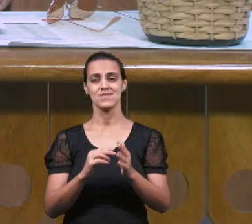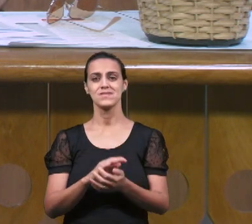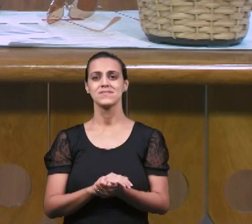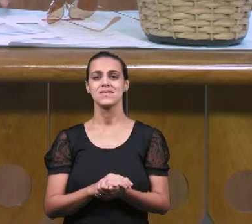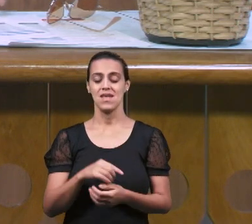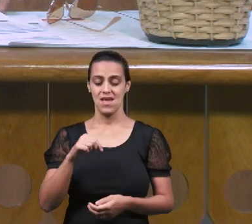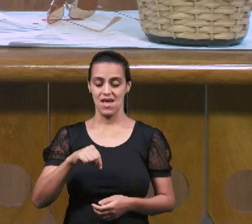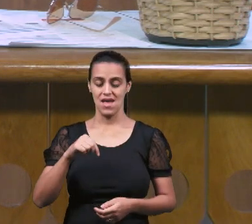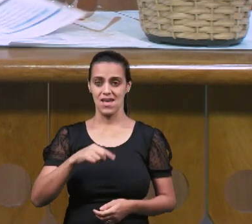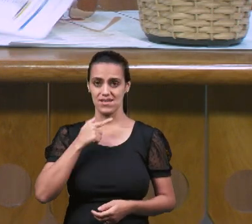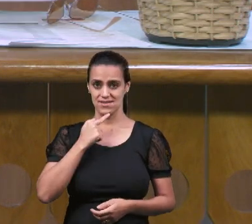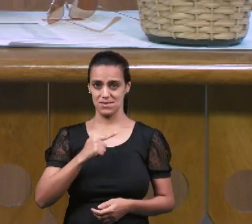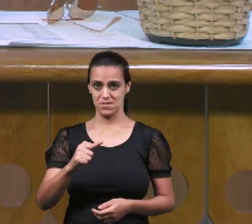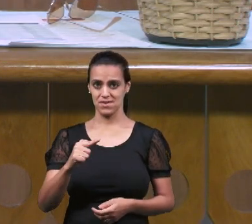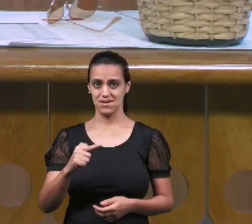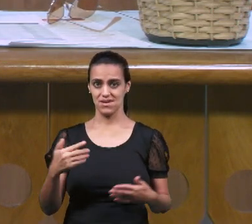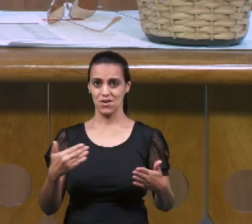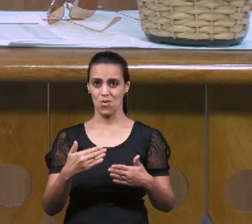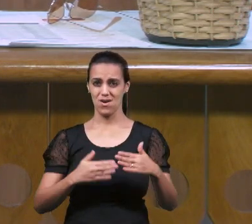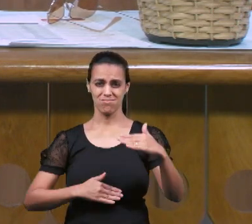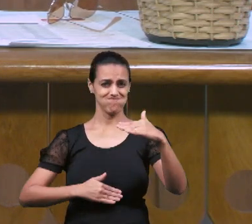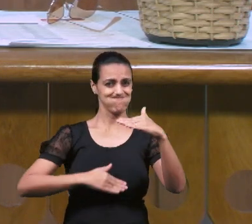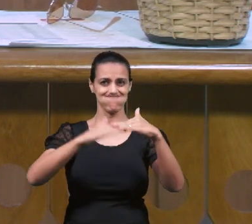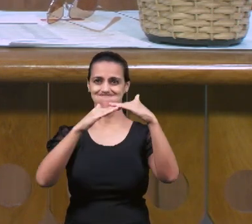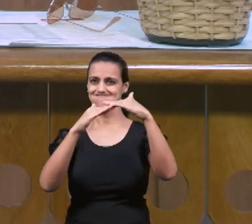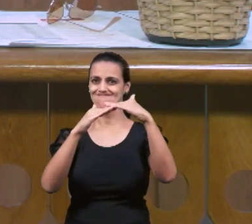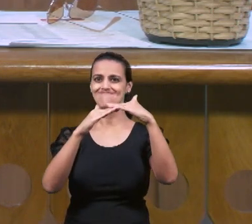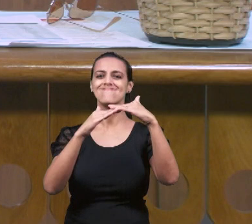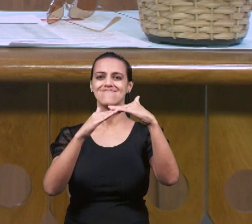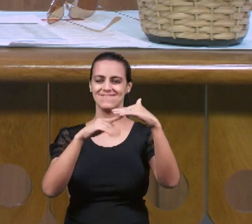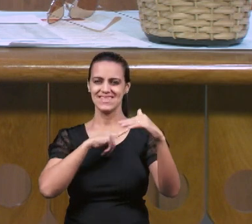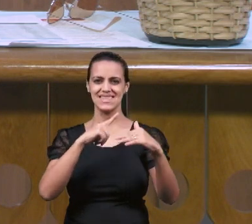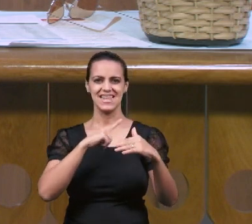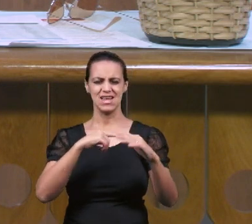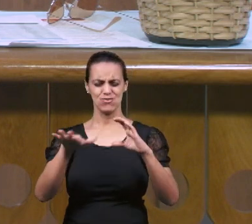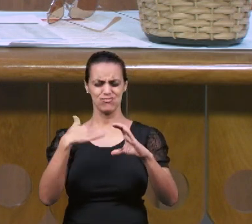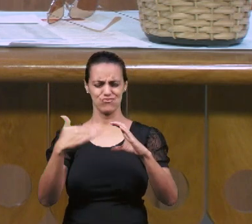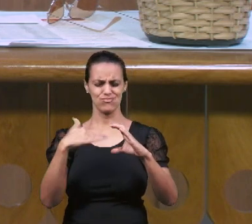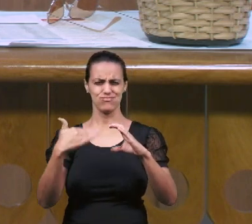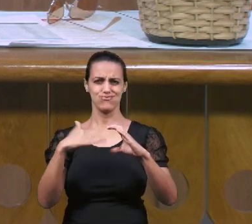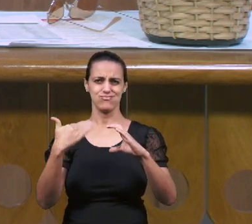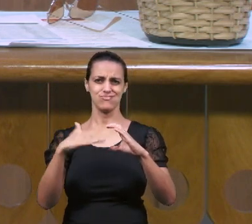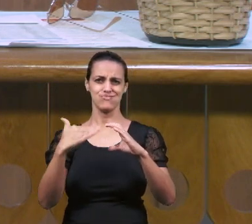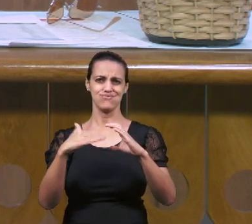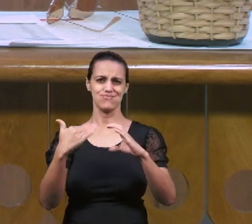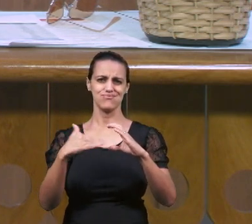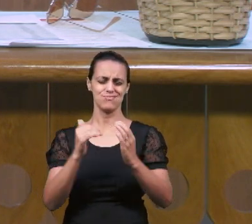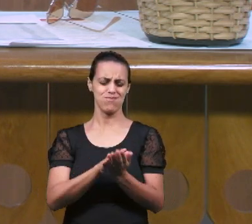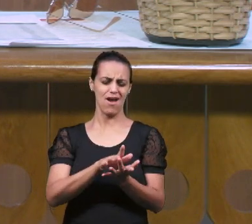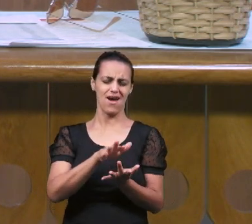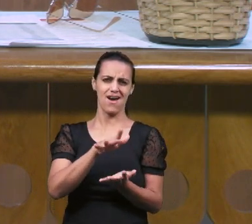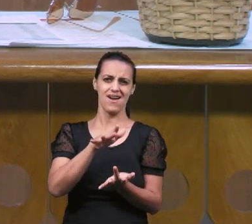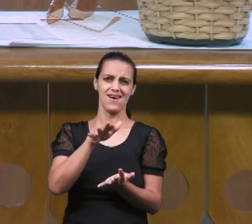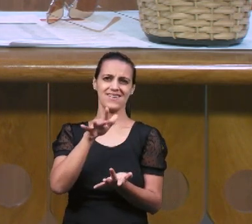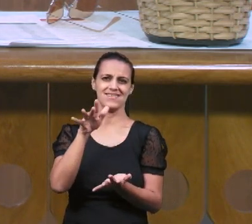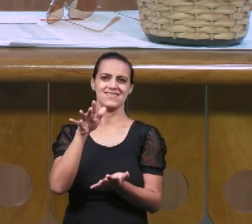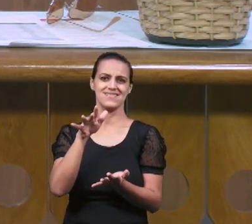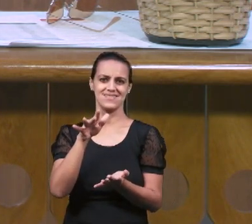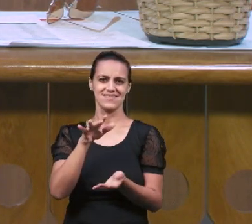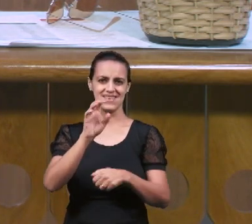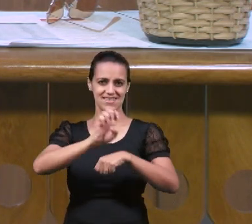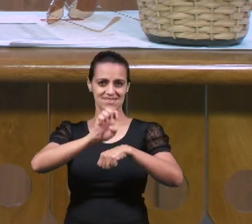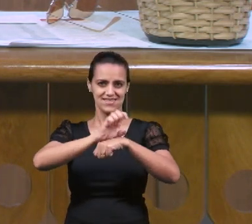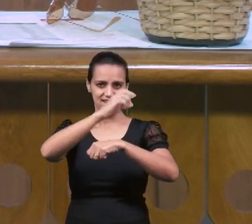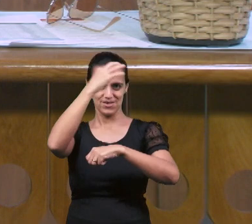avons eu un record de participation. L'état du Spirit Saint a quitté le 8e place vers le